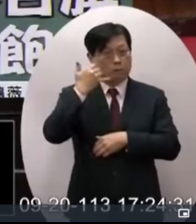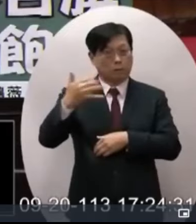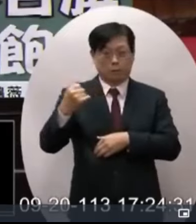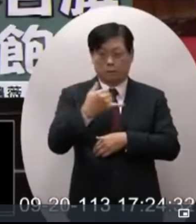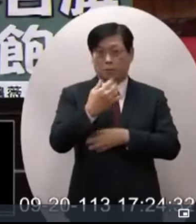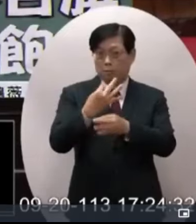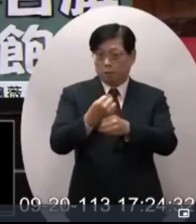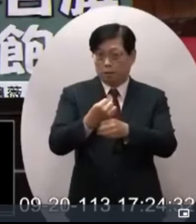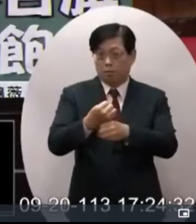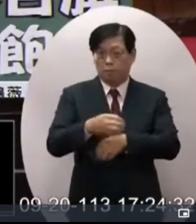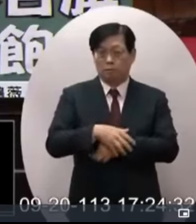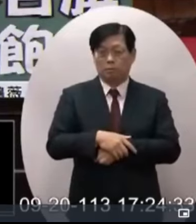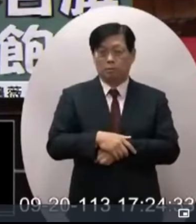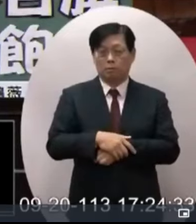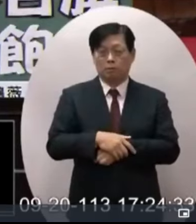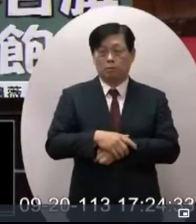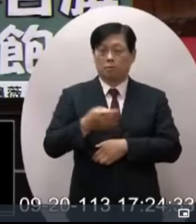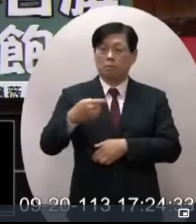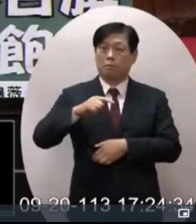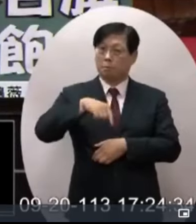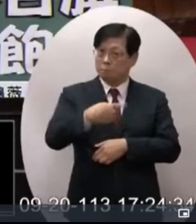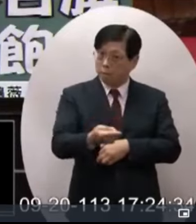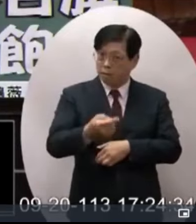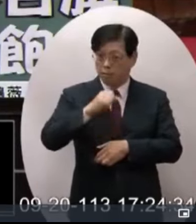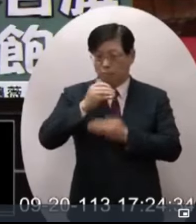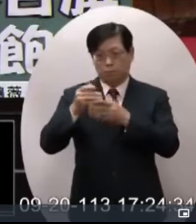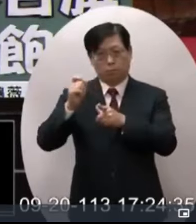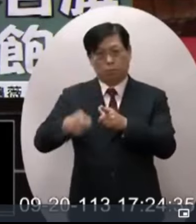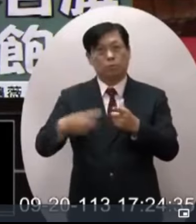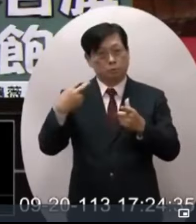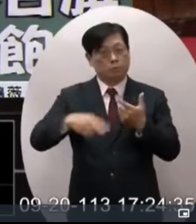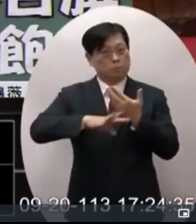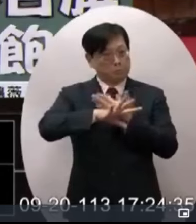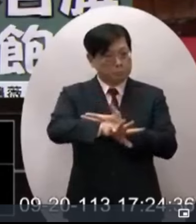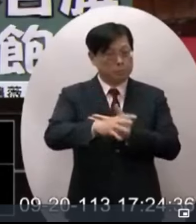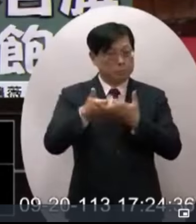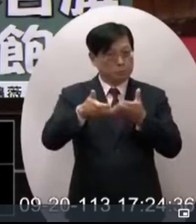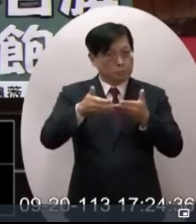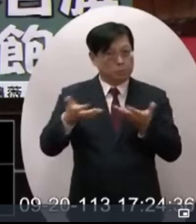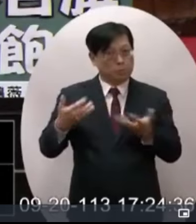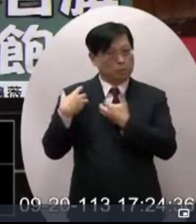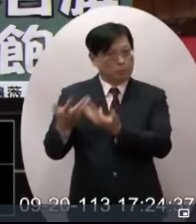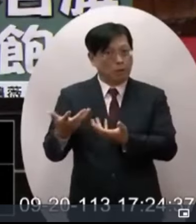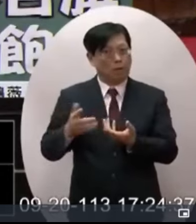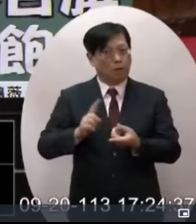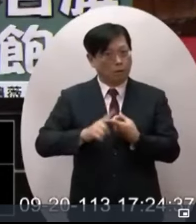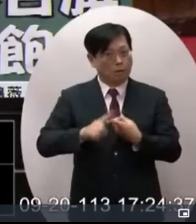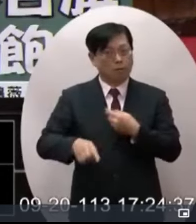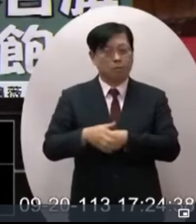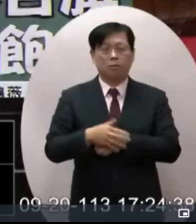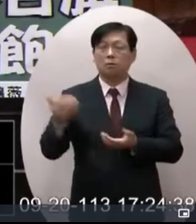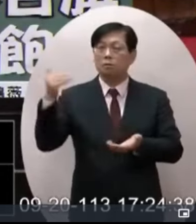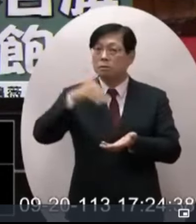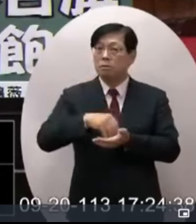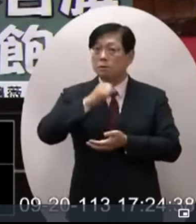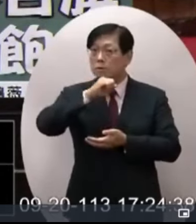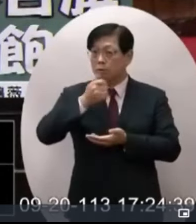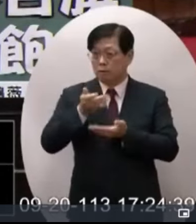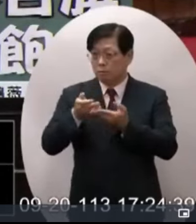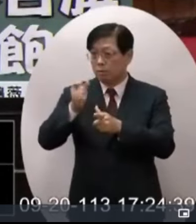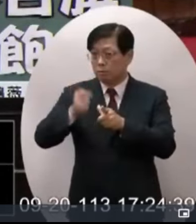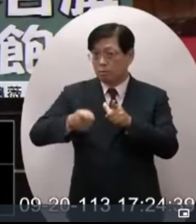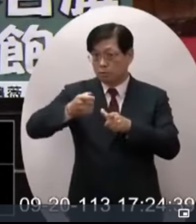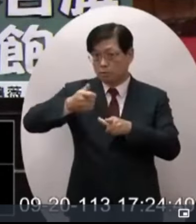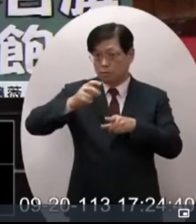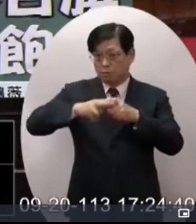号，啊，接下来台船不是应该有更重要的任务吗？结果台船的董